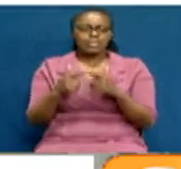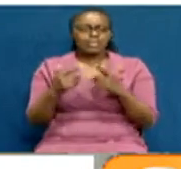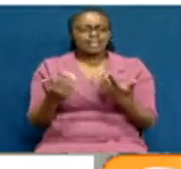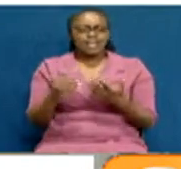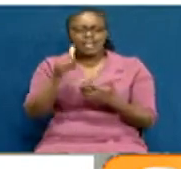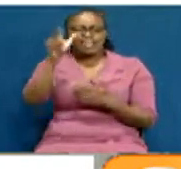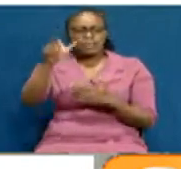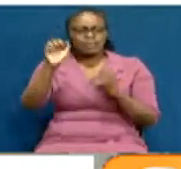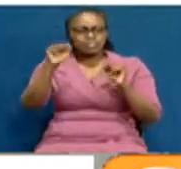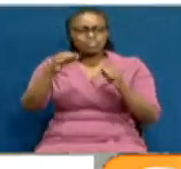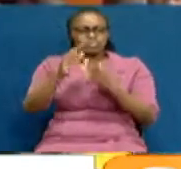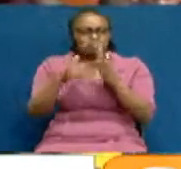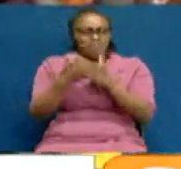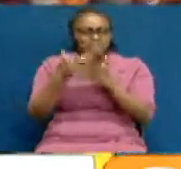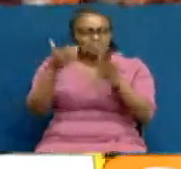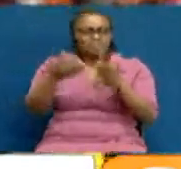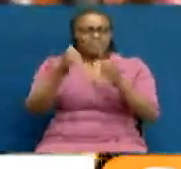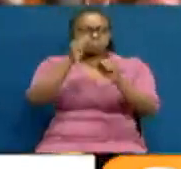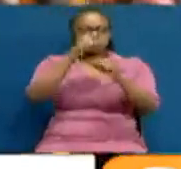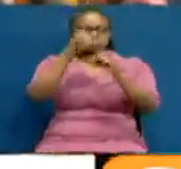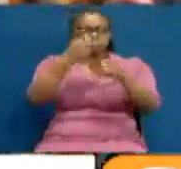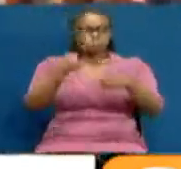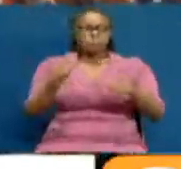hakuna mwingine anaweza fika hapa.